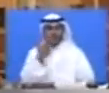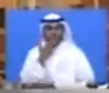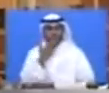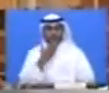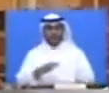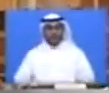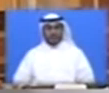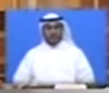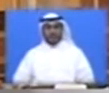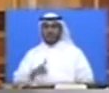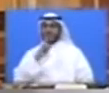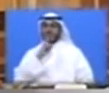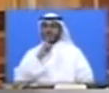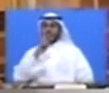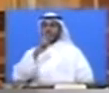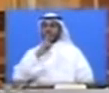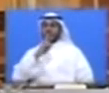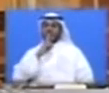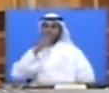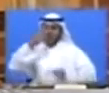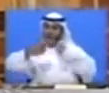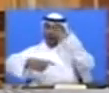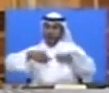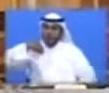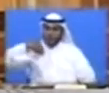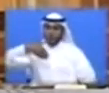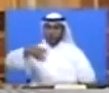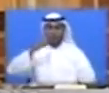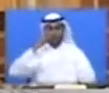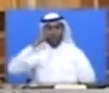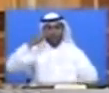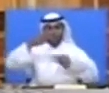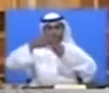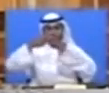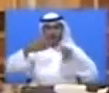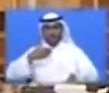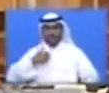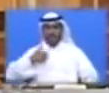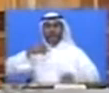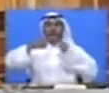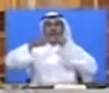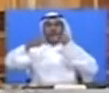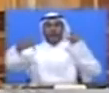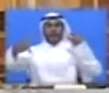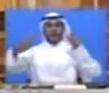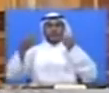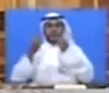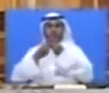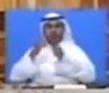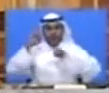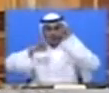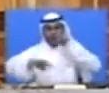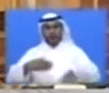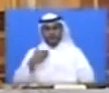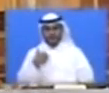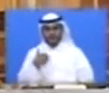طبعا نشارك كل سنة بالمعرض الكويت، معرض الكويت من المعارض المهمة بالنسبة لنا في دول الخليج. عندنا تقريبا نحن أكثر